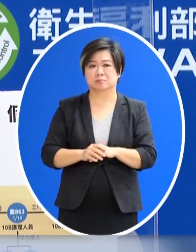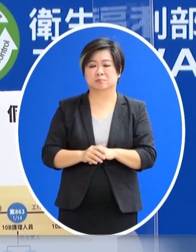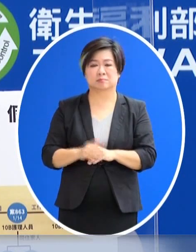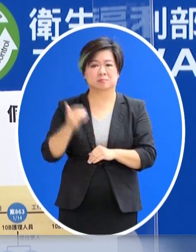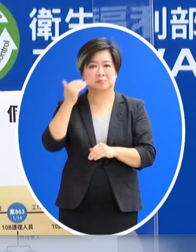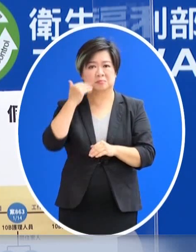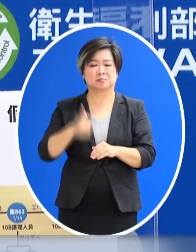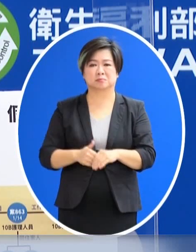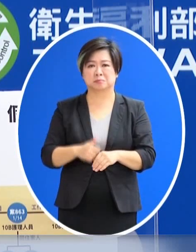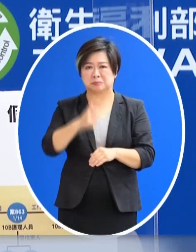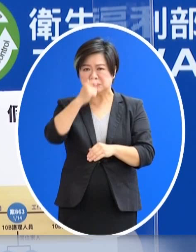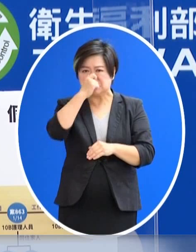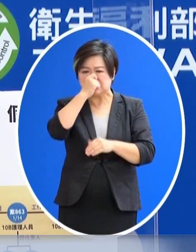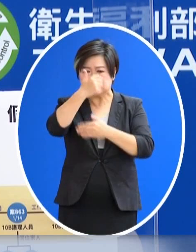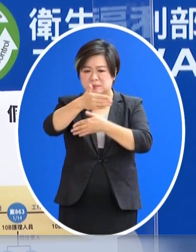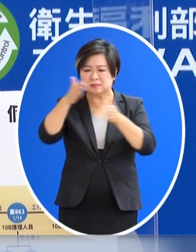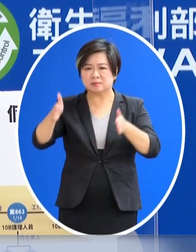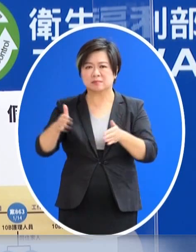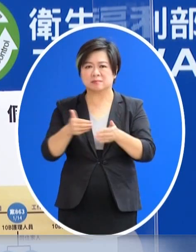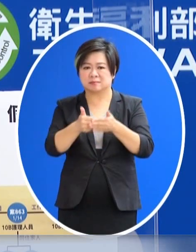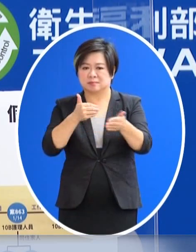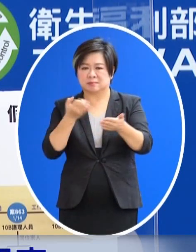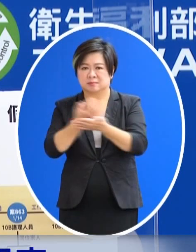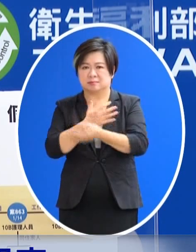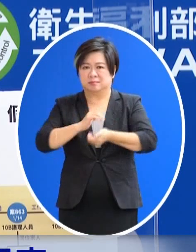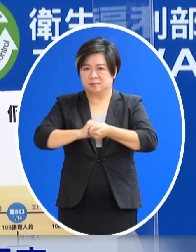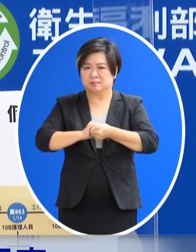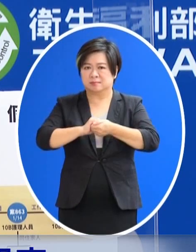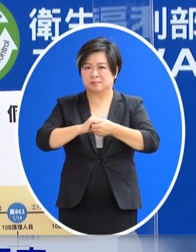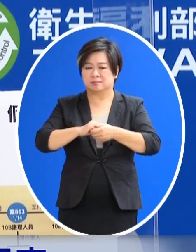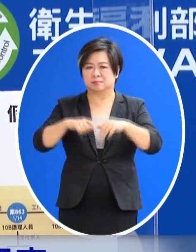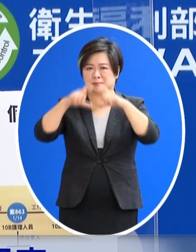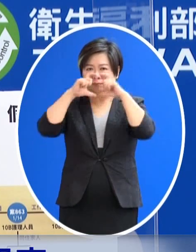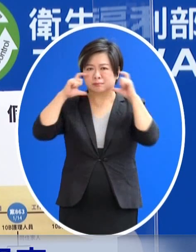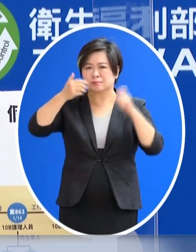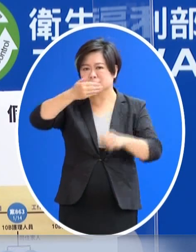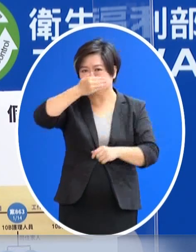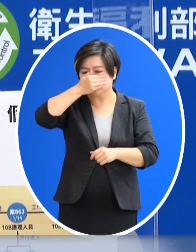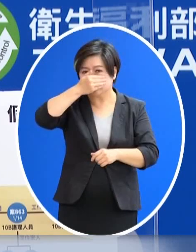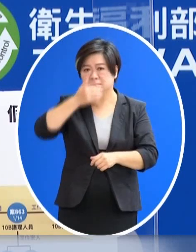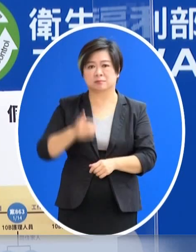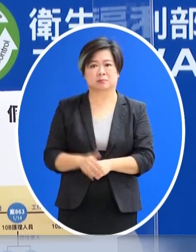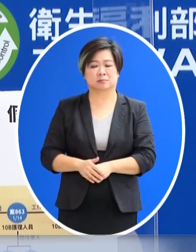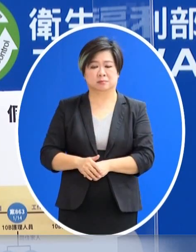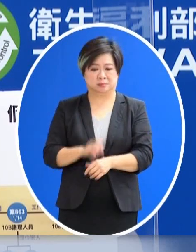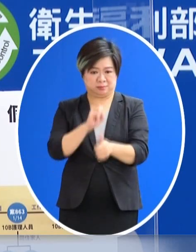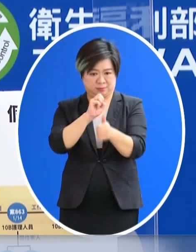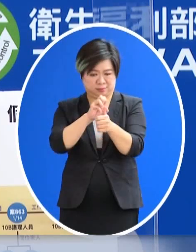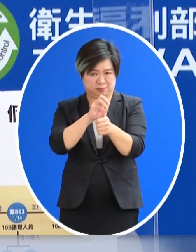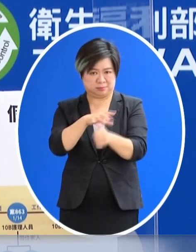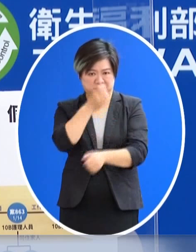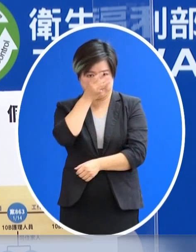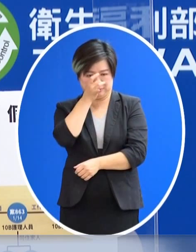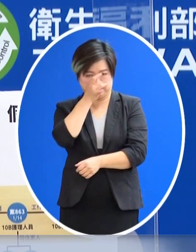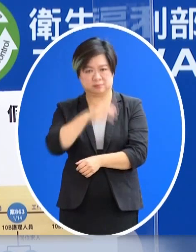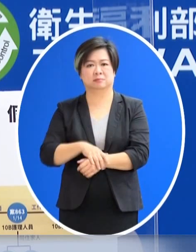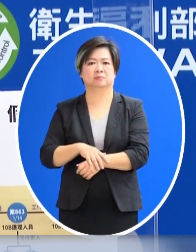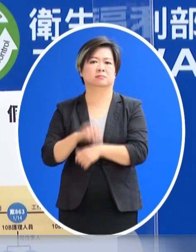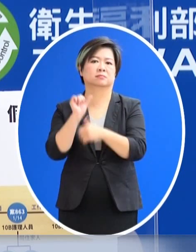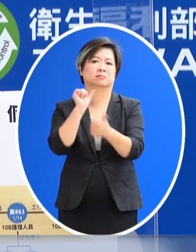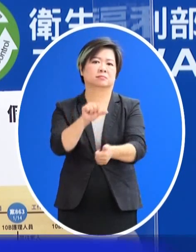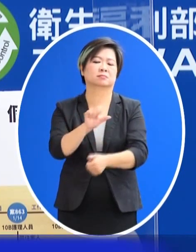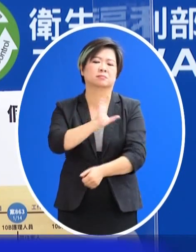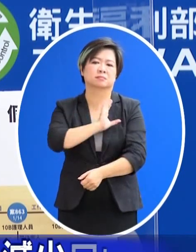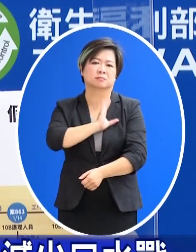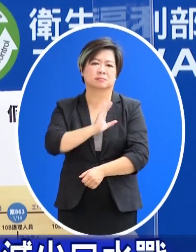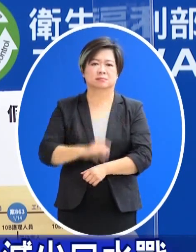空间里面，哈，那没有适当距离，请一定要把口罩戴起来。那如果经劝导不听，哈，那才会开罚